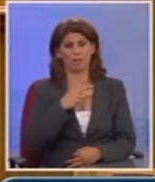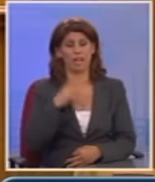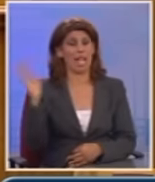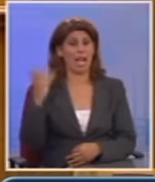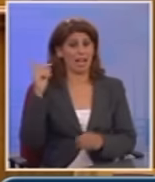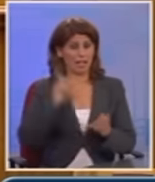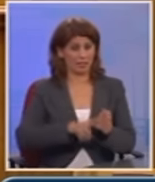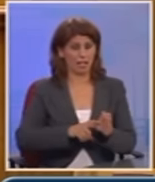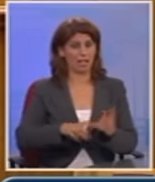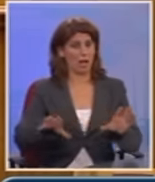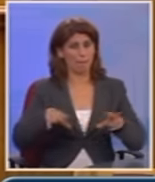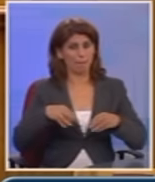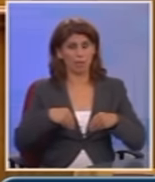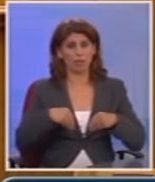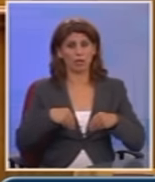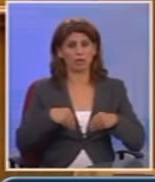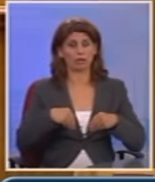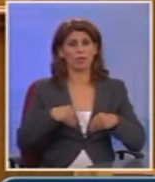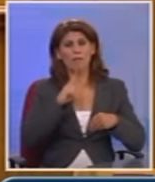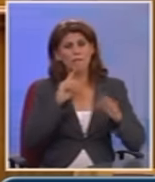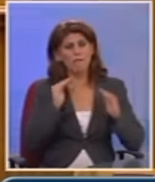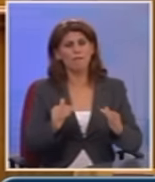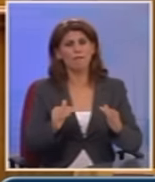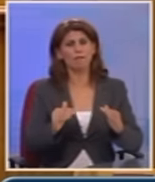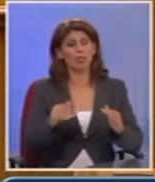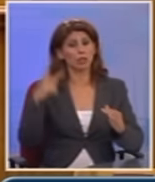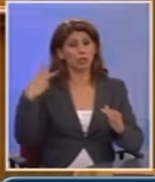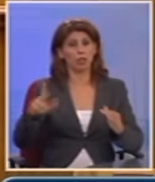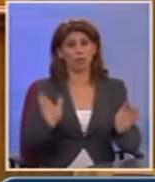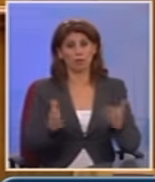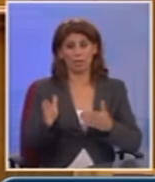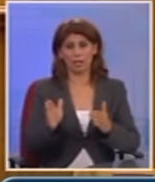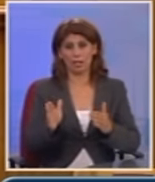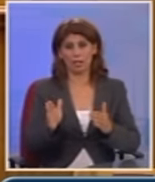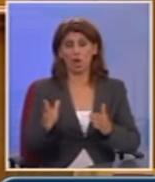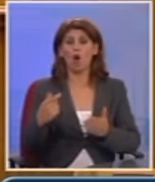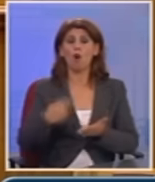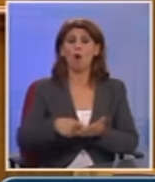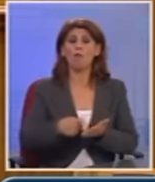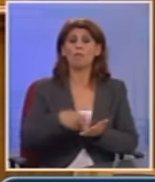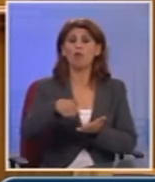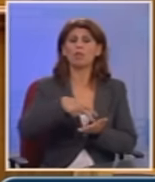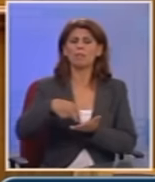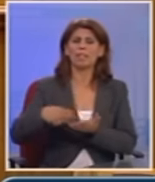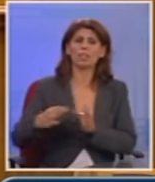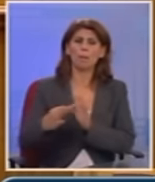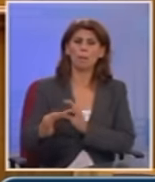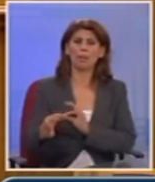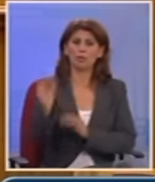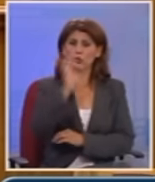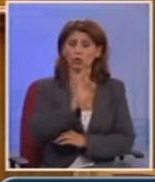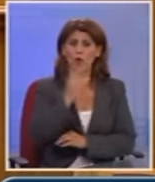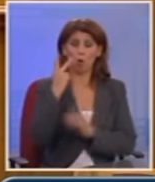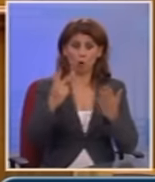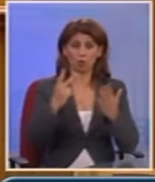οι εταίροι αποδέχονταν ως είχε το δικό σας πακέτο φοροεισπρακτικών μέτρων των 8